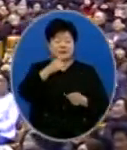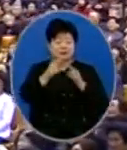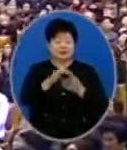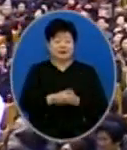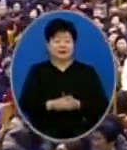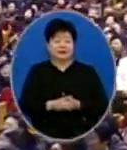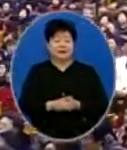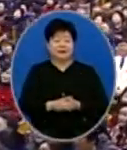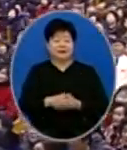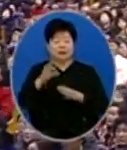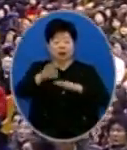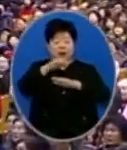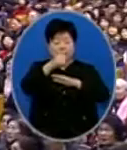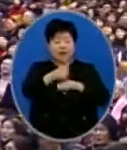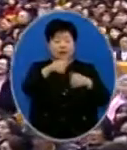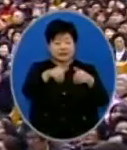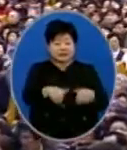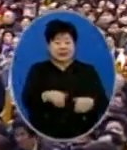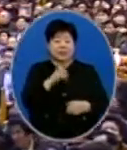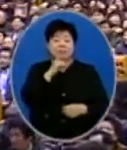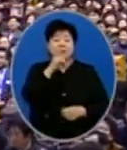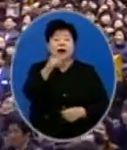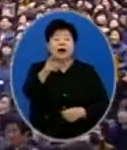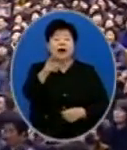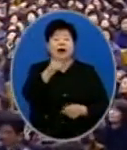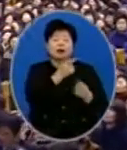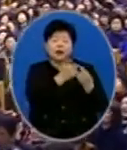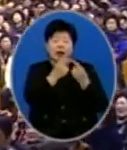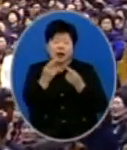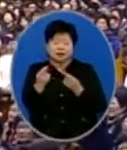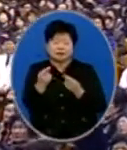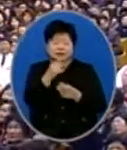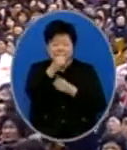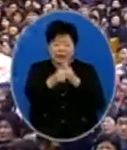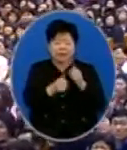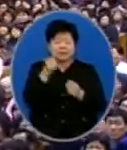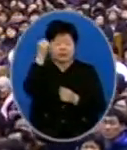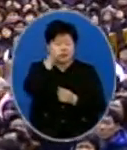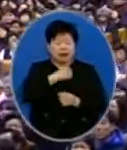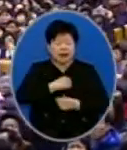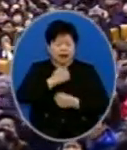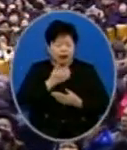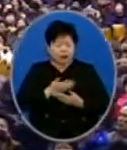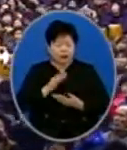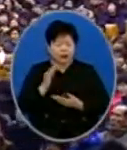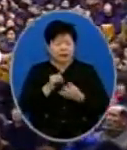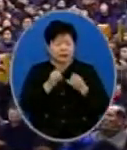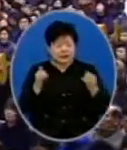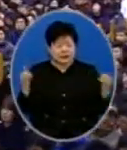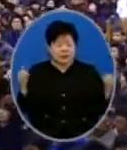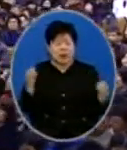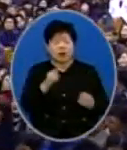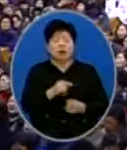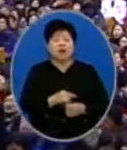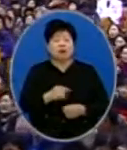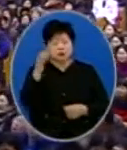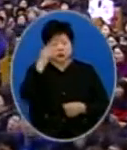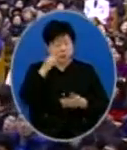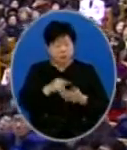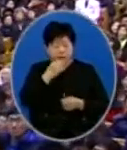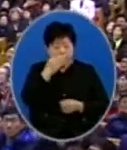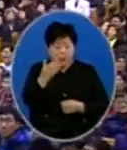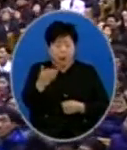설명합니다 바로가 그의 신하들에게 이르되 이와 같이 하나님의 영에 감동된 사람을 우리가 어찌 찾을 수